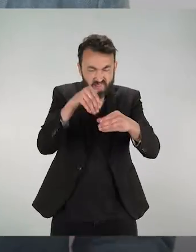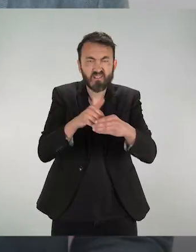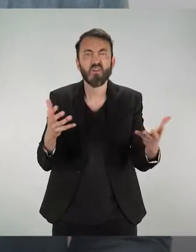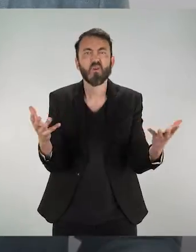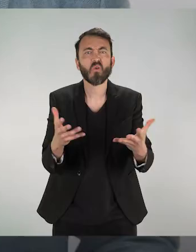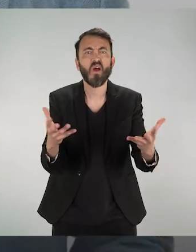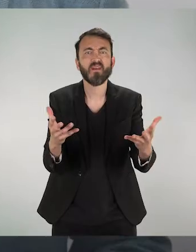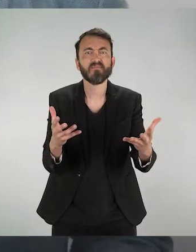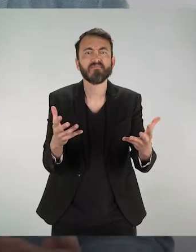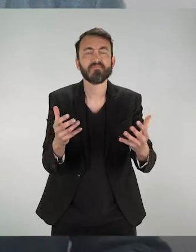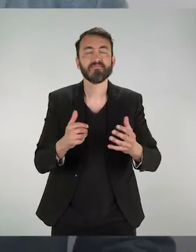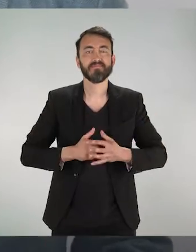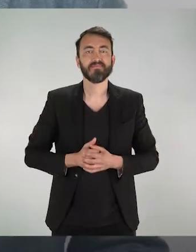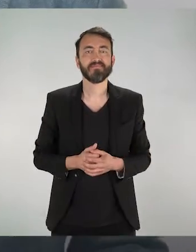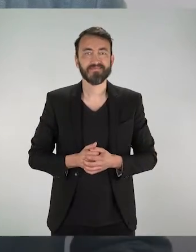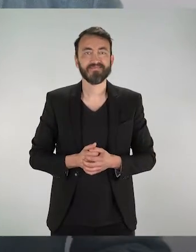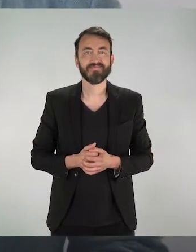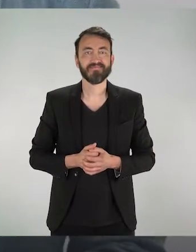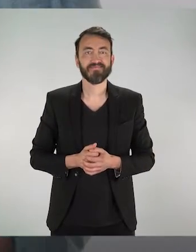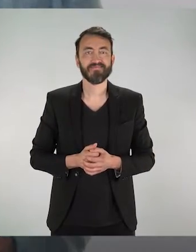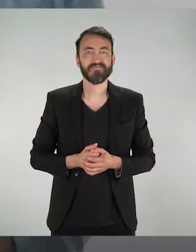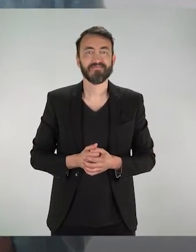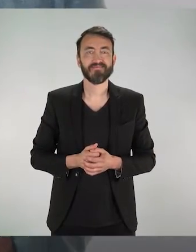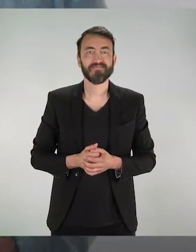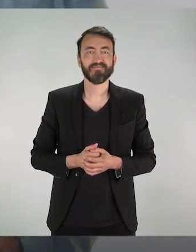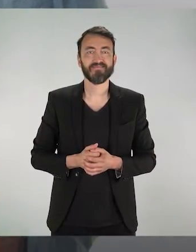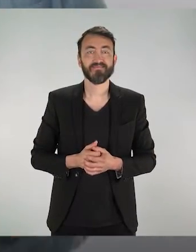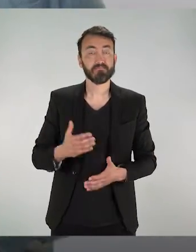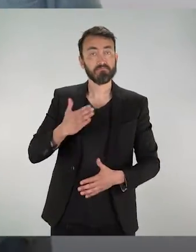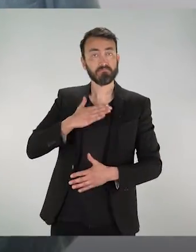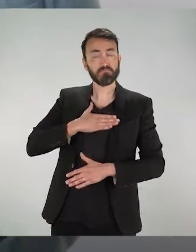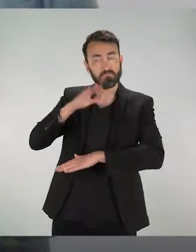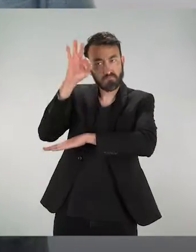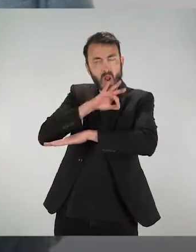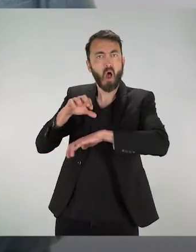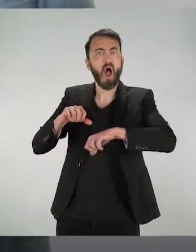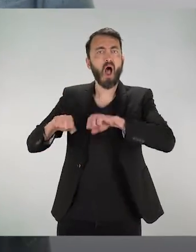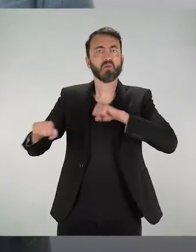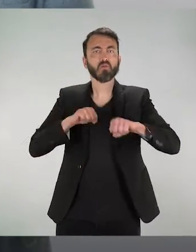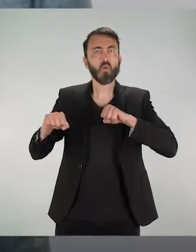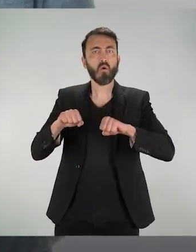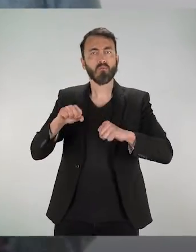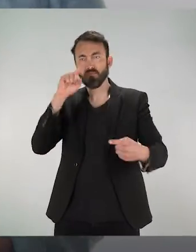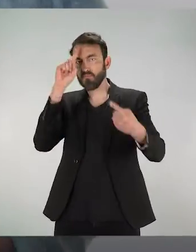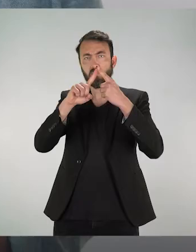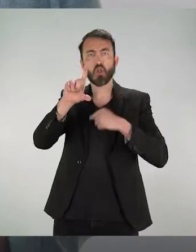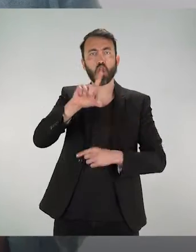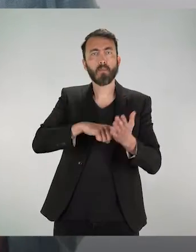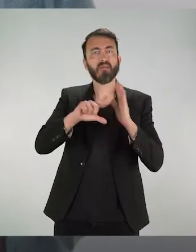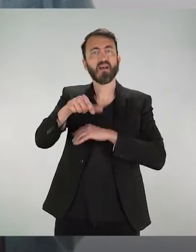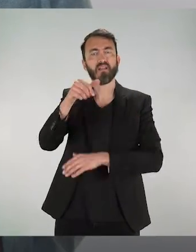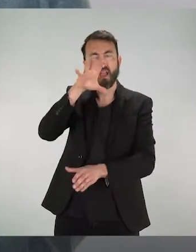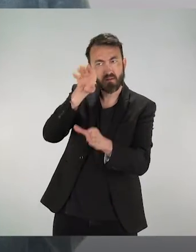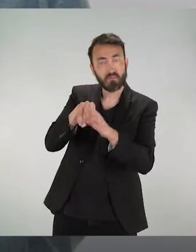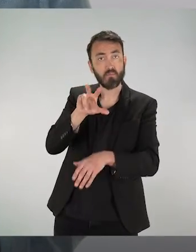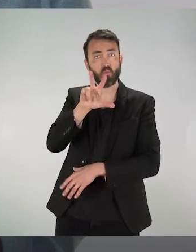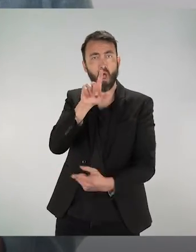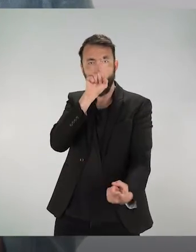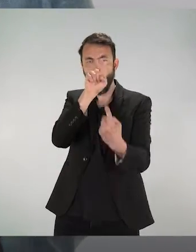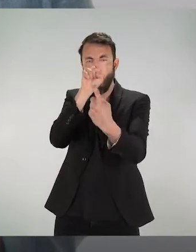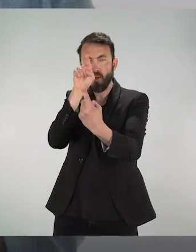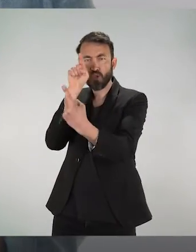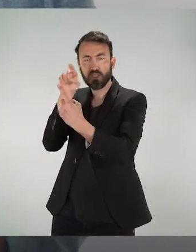Notre plan d'action pour 2021 répond à 3 objectifs. Le premier, c'est d'assurer de façon systématique l'accessibilité